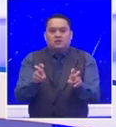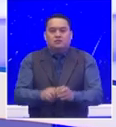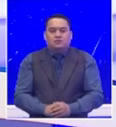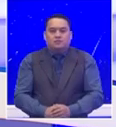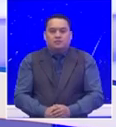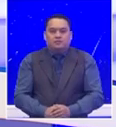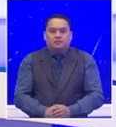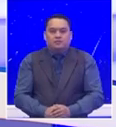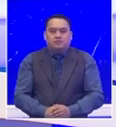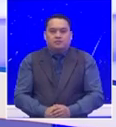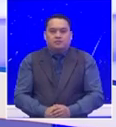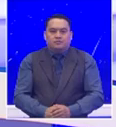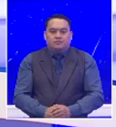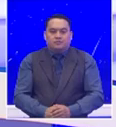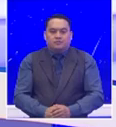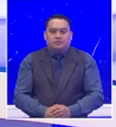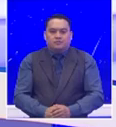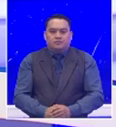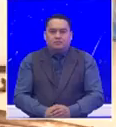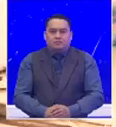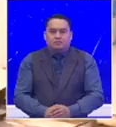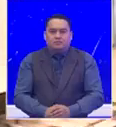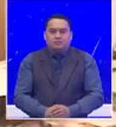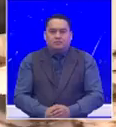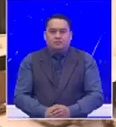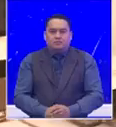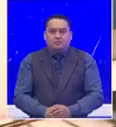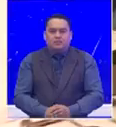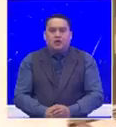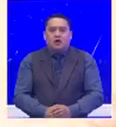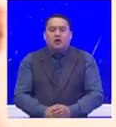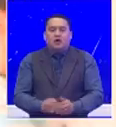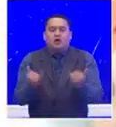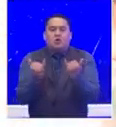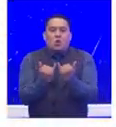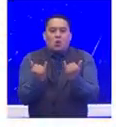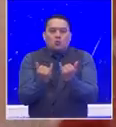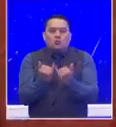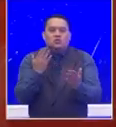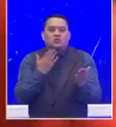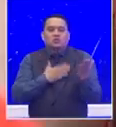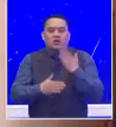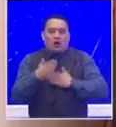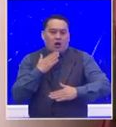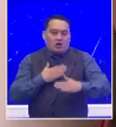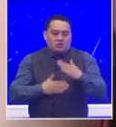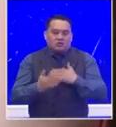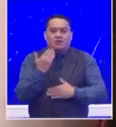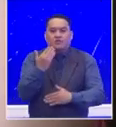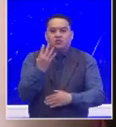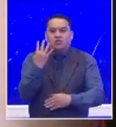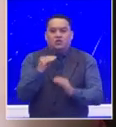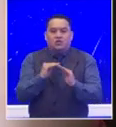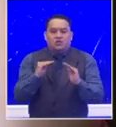и айтыскер Жандарбек Булгаков. Приход незваных гостей очень осчастливил семью Танабаевых. Как говорит мать четверых